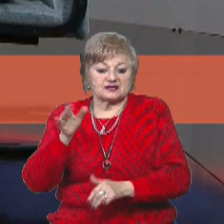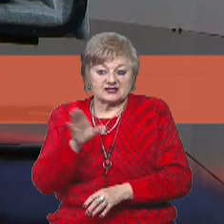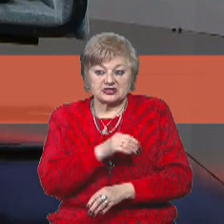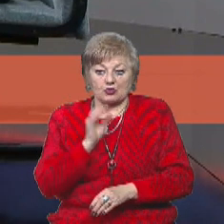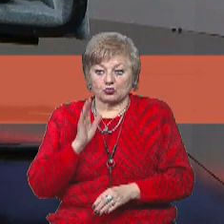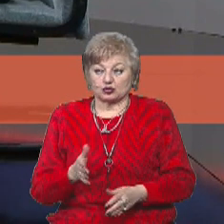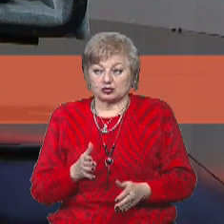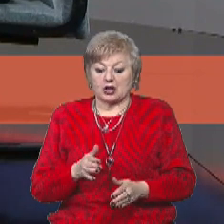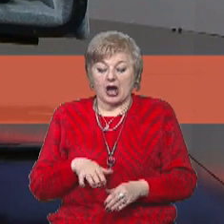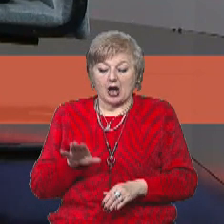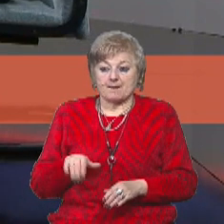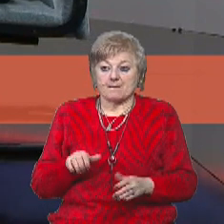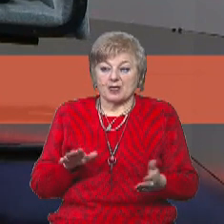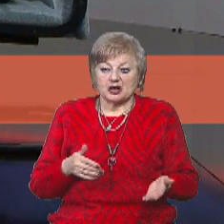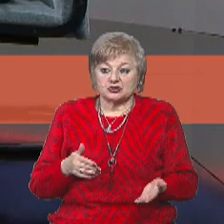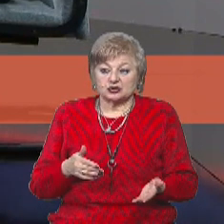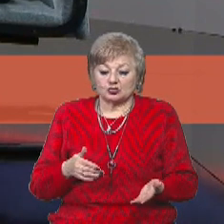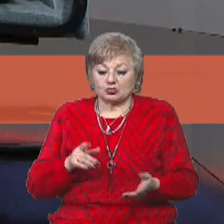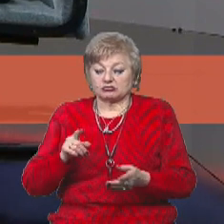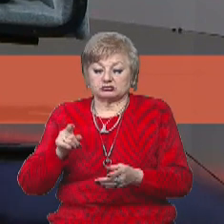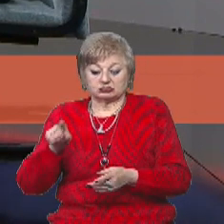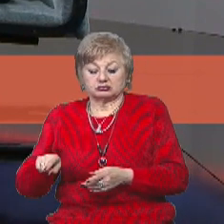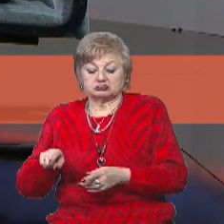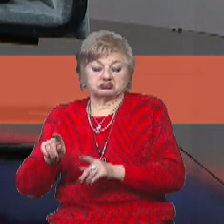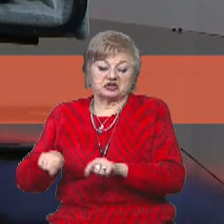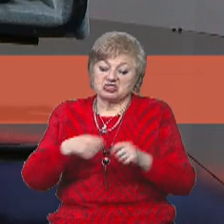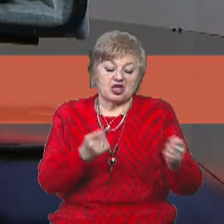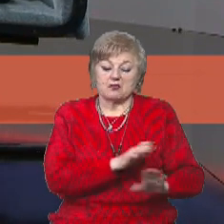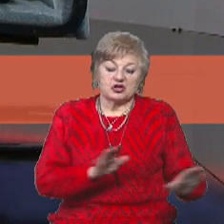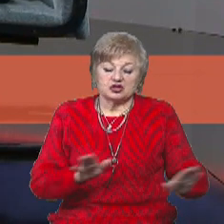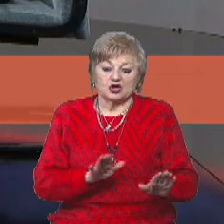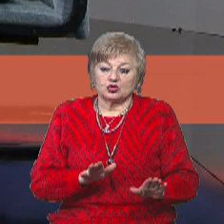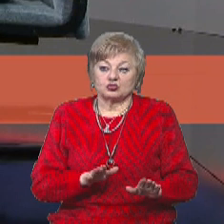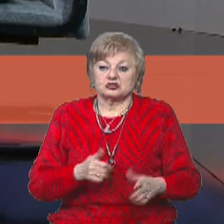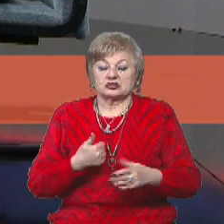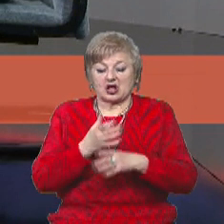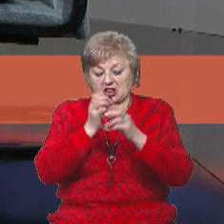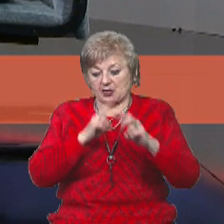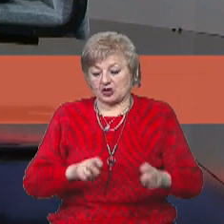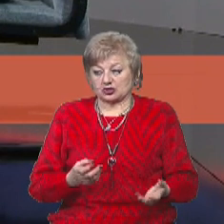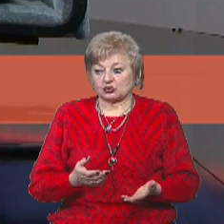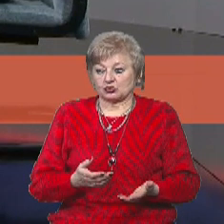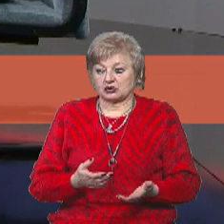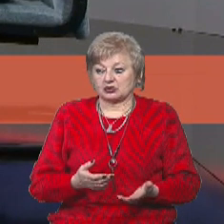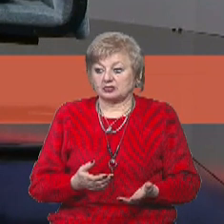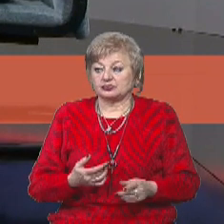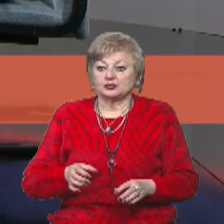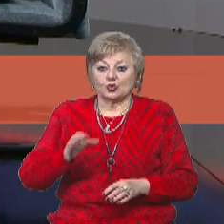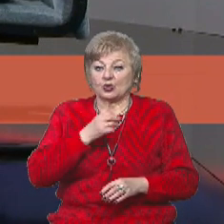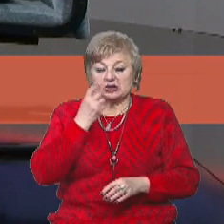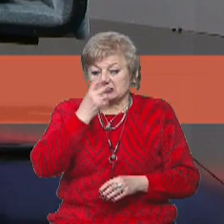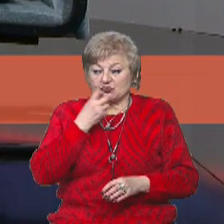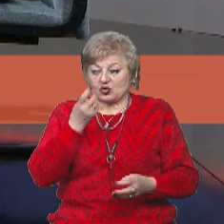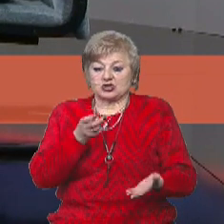телефонувати, а потім звідти не передаються дані на лабораторію, куди виїхати. Про це теж пишуть, навіть про сморід. Залишив скаргу